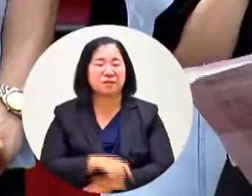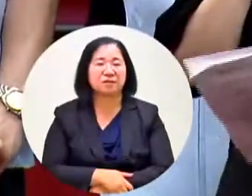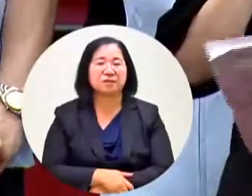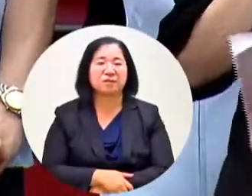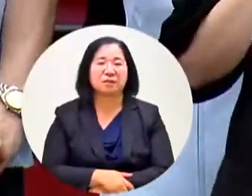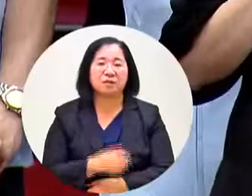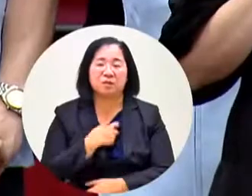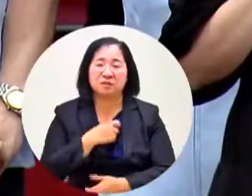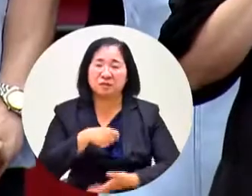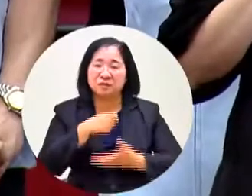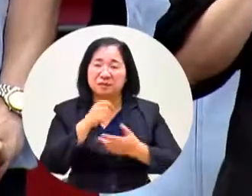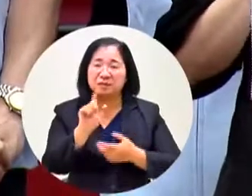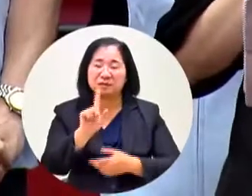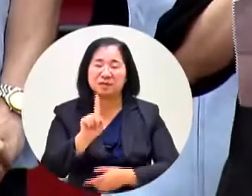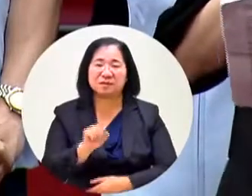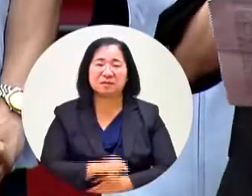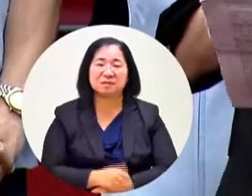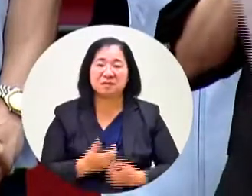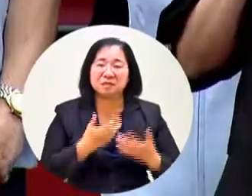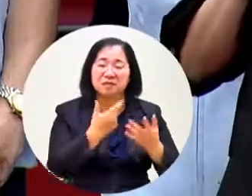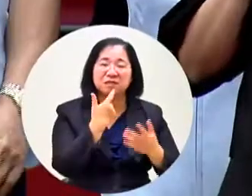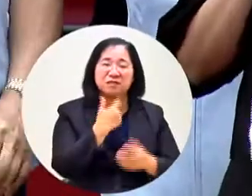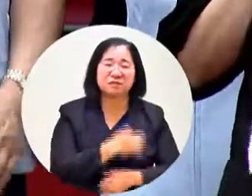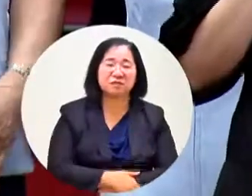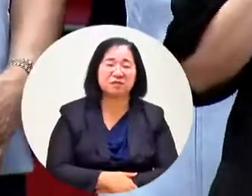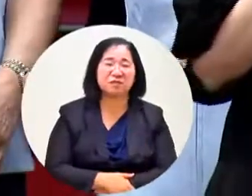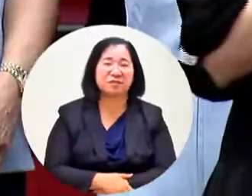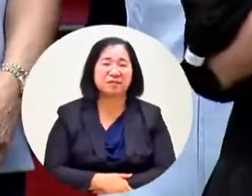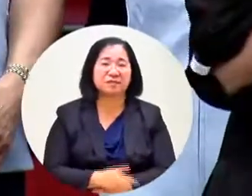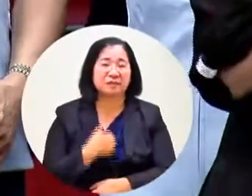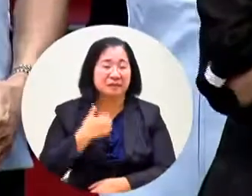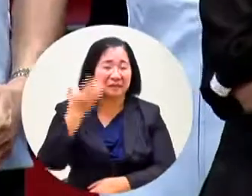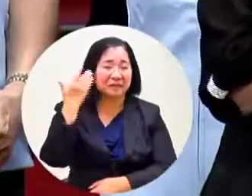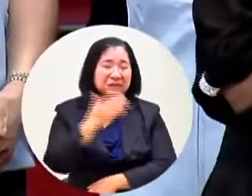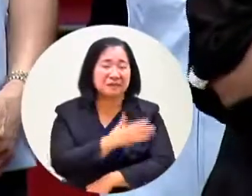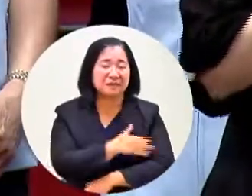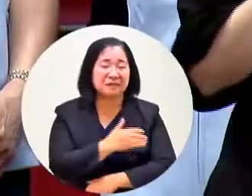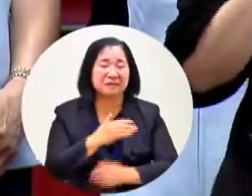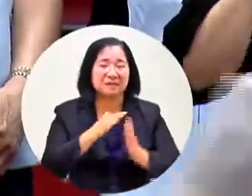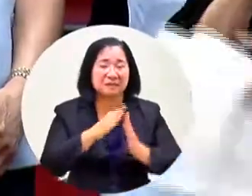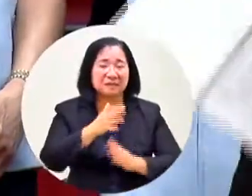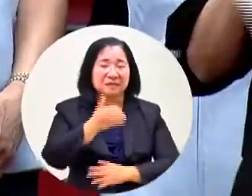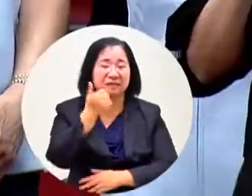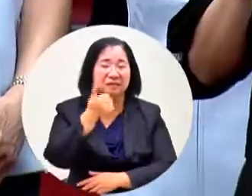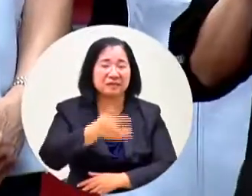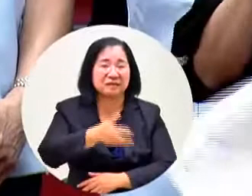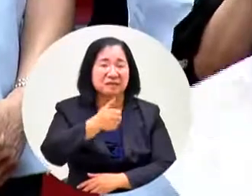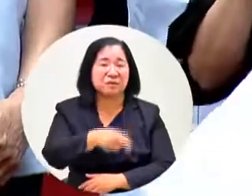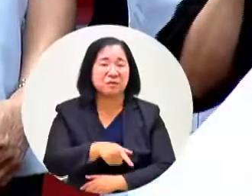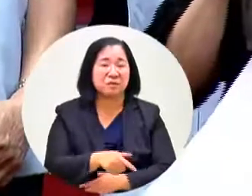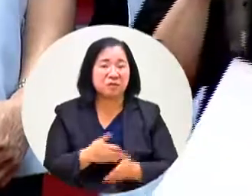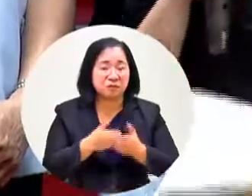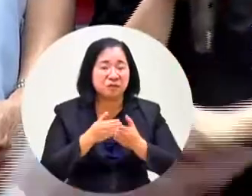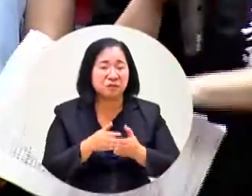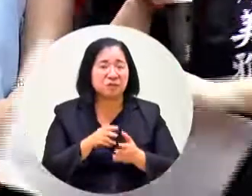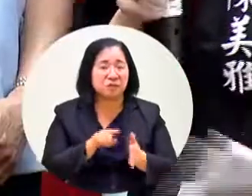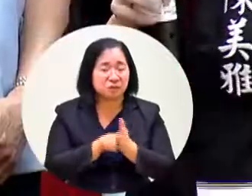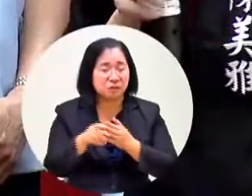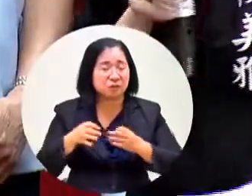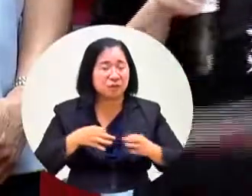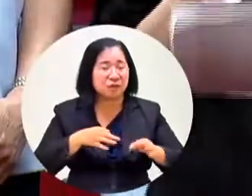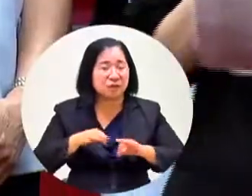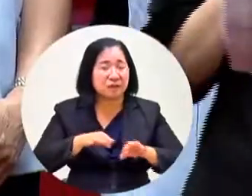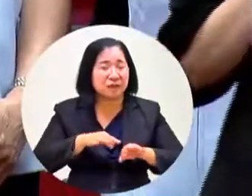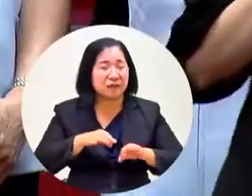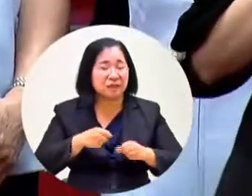回去了解一下吗？ 好，那所以我们这边呢，我们可以看到到底民进党他们在议会质询有没有